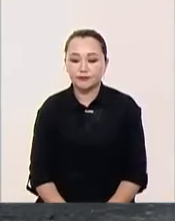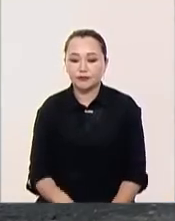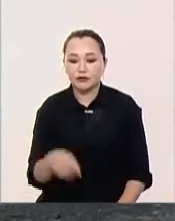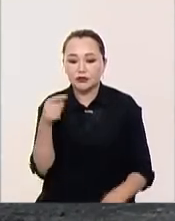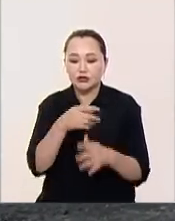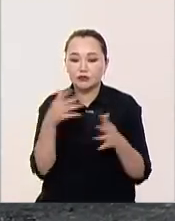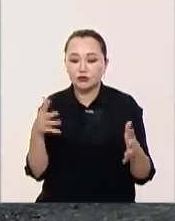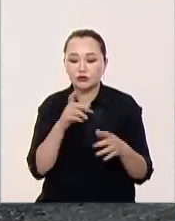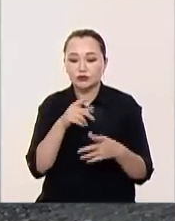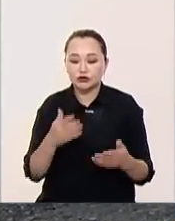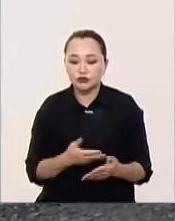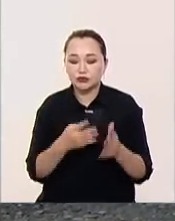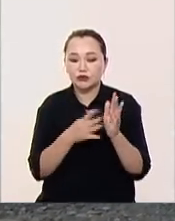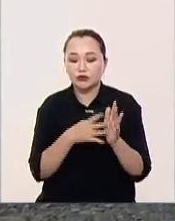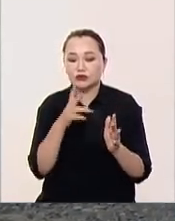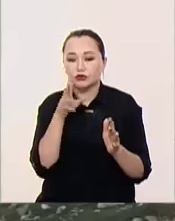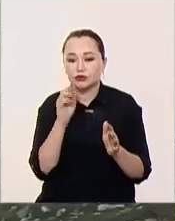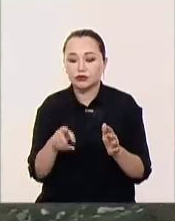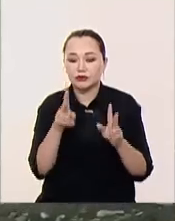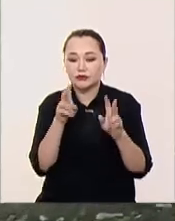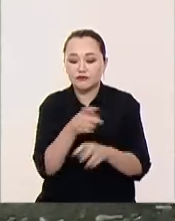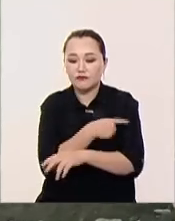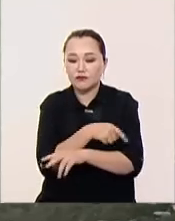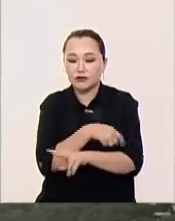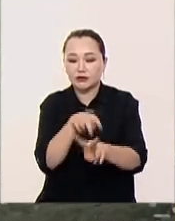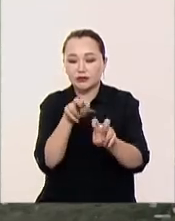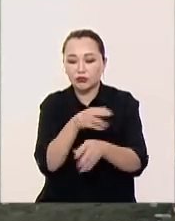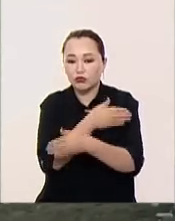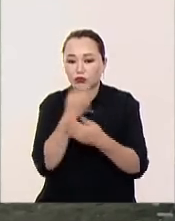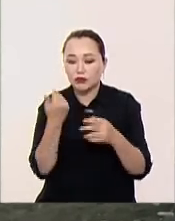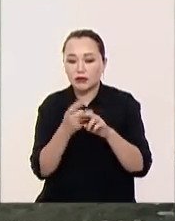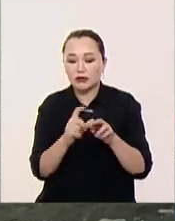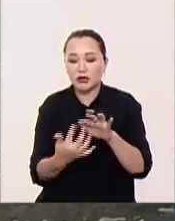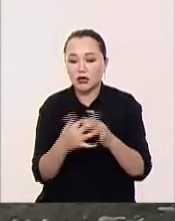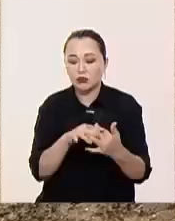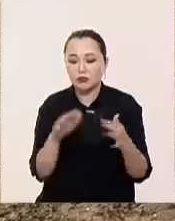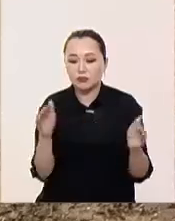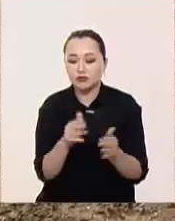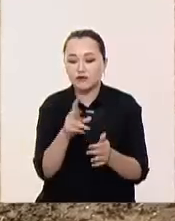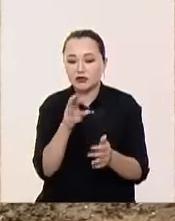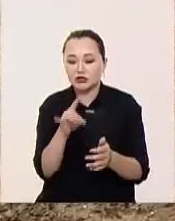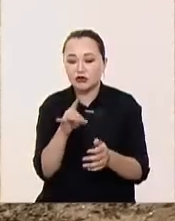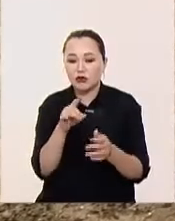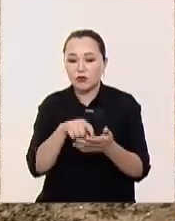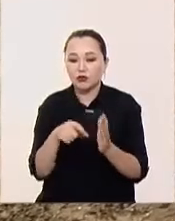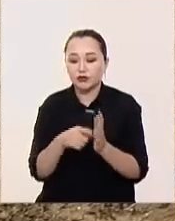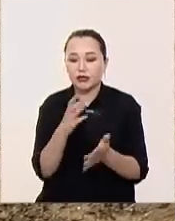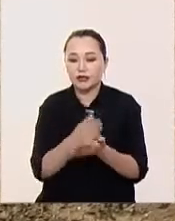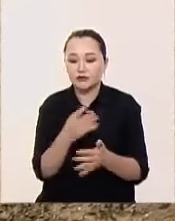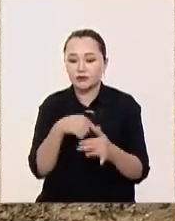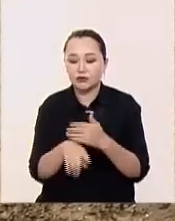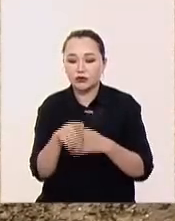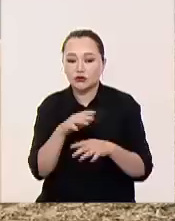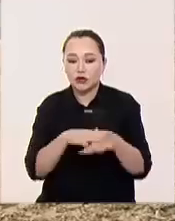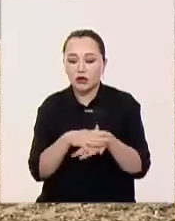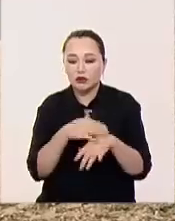Мыңнан астам тұрғыны бар Тоғызқұдық ауылында емхана атаулы мүлдем жоқ. Тек тұрғын үйдің ішінде орналасқан шағын фельдшерлік пункті бар. Бірақ оның өзі халыққа